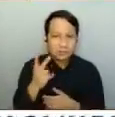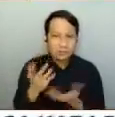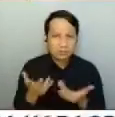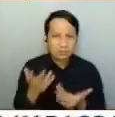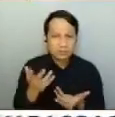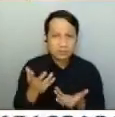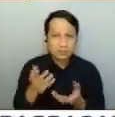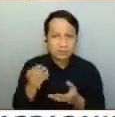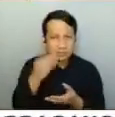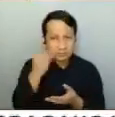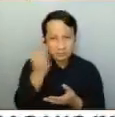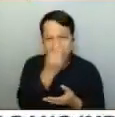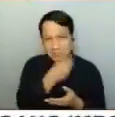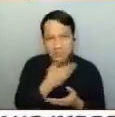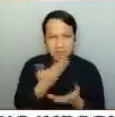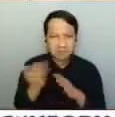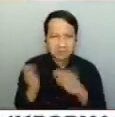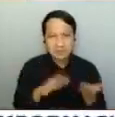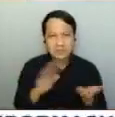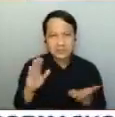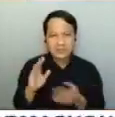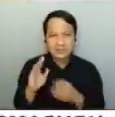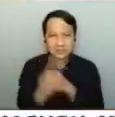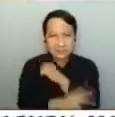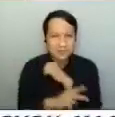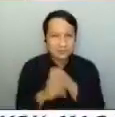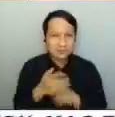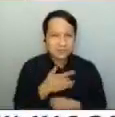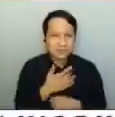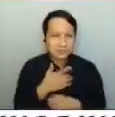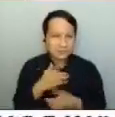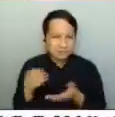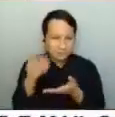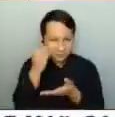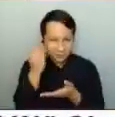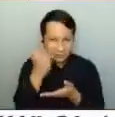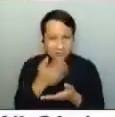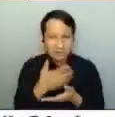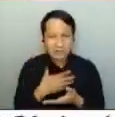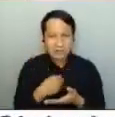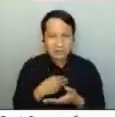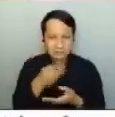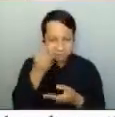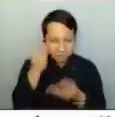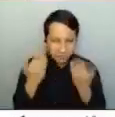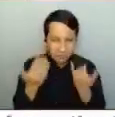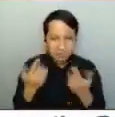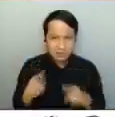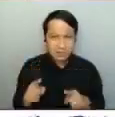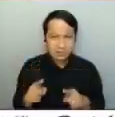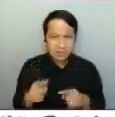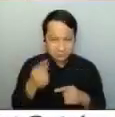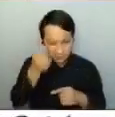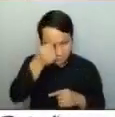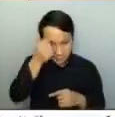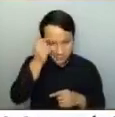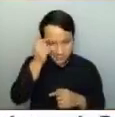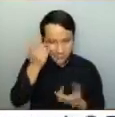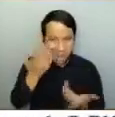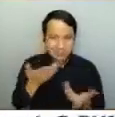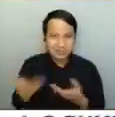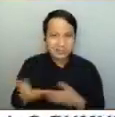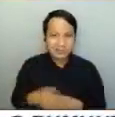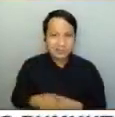At nagdaan na naman ang isang linggo ng latest showbiz balitaan. Magkita-kita po tayo